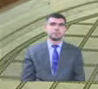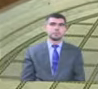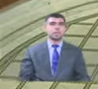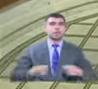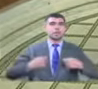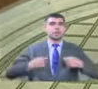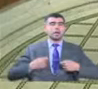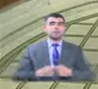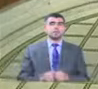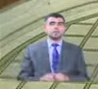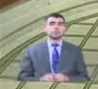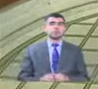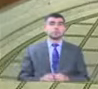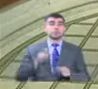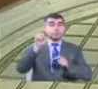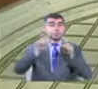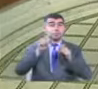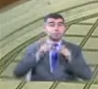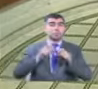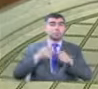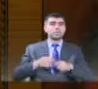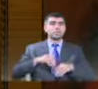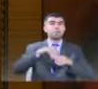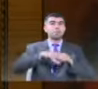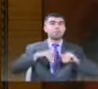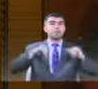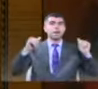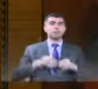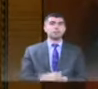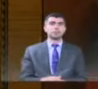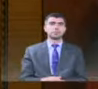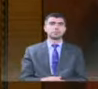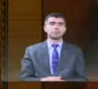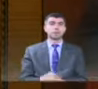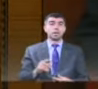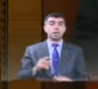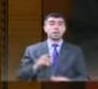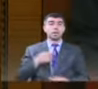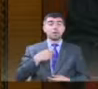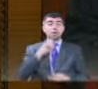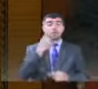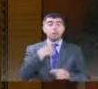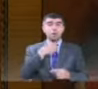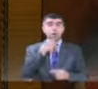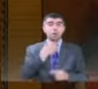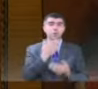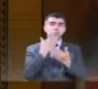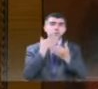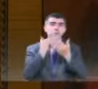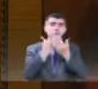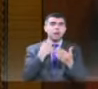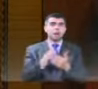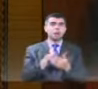سيد الرئيس، السيدات والسادة النواب المحترمين، أود أن أشكر فرق الأغلبية على اختيار هذا